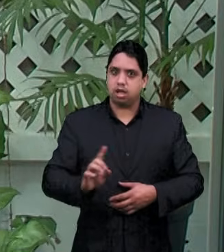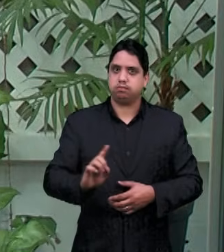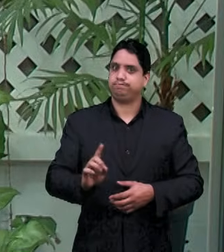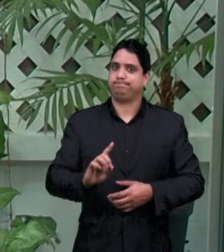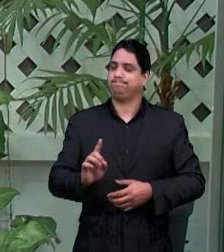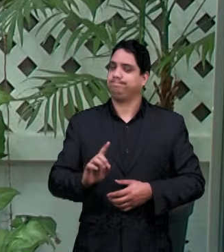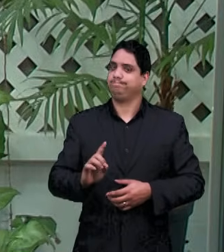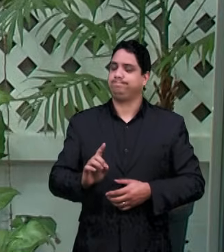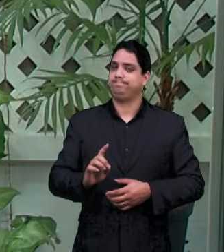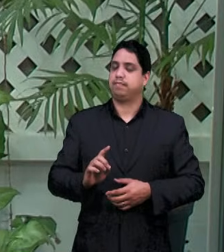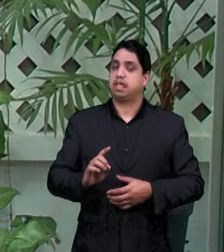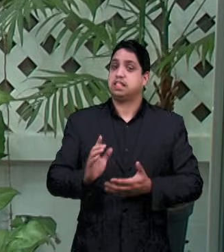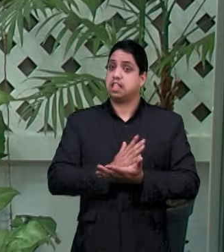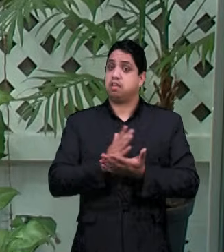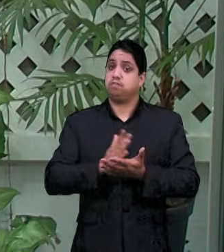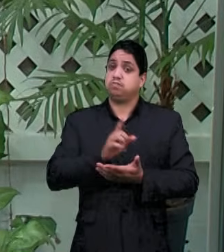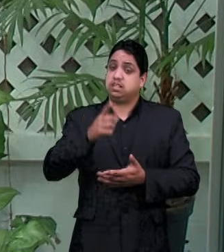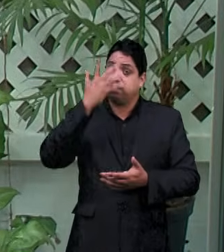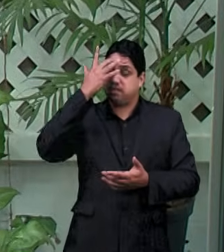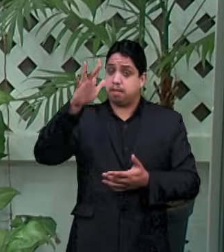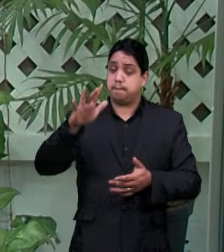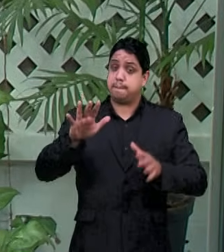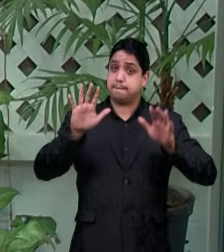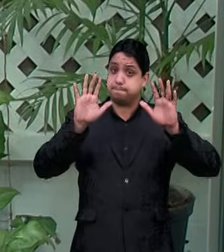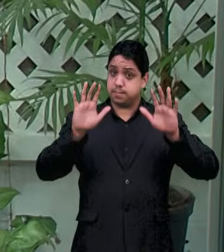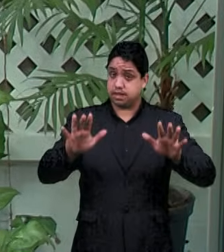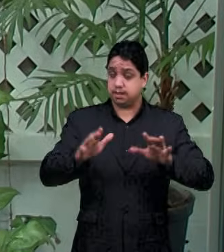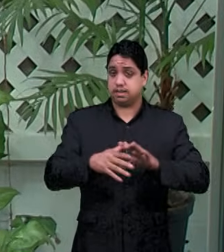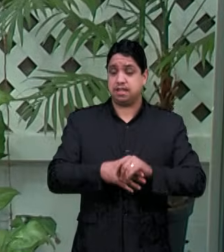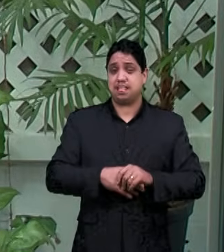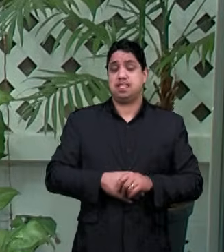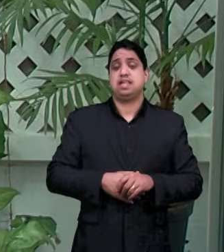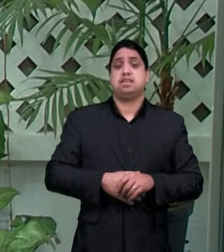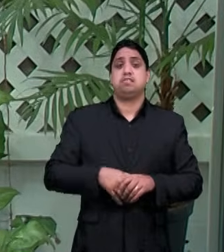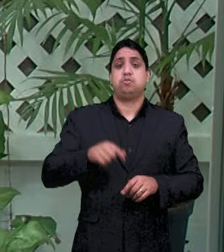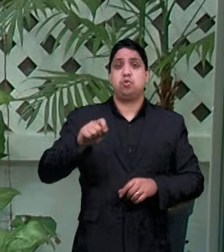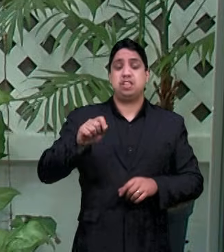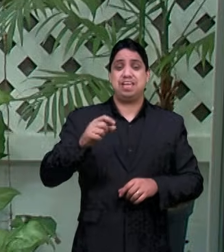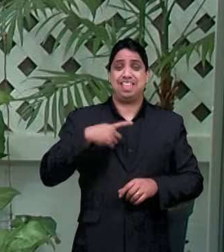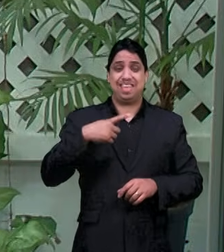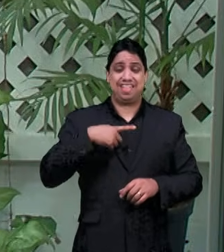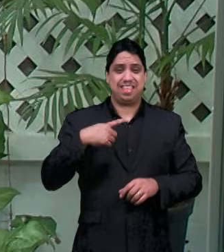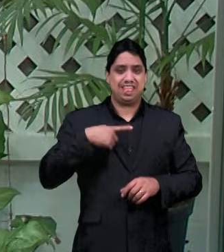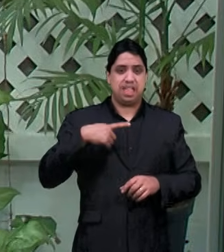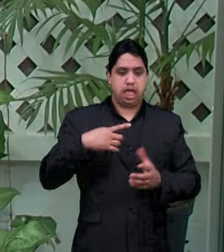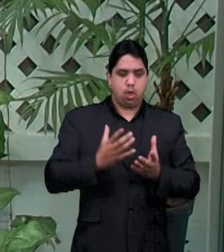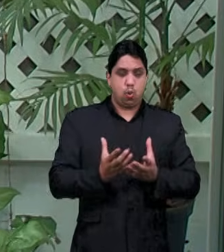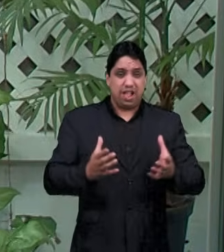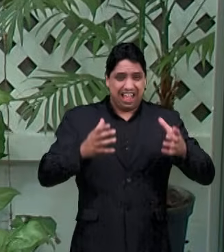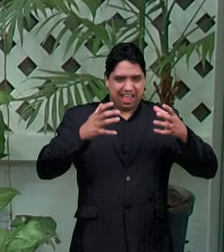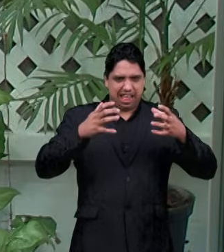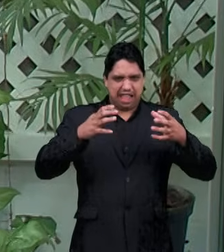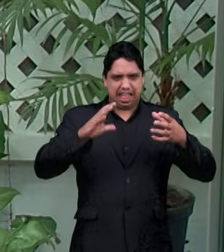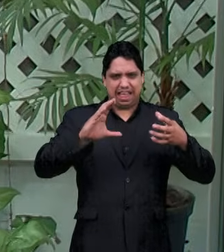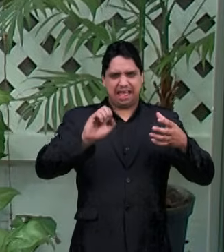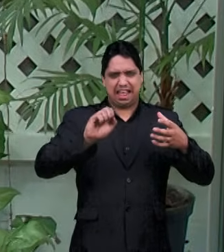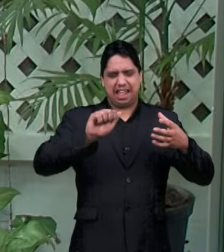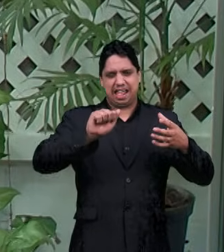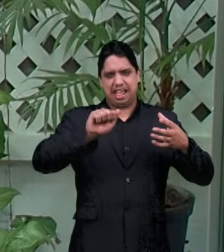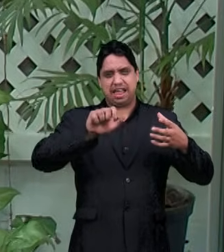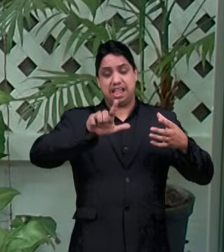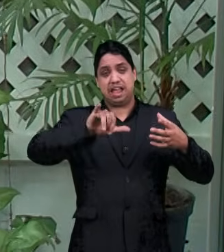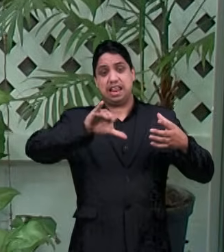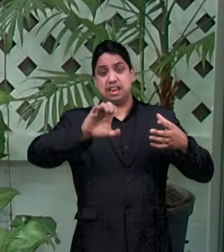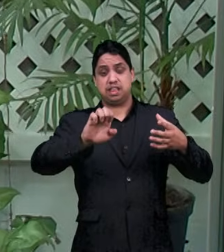Peut-être vous ne savez pas ça. Que il y a une coupe en or qui a montré une religion qu'elle a. Elle a